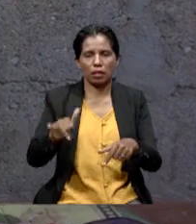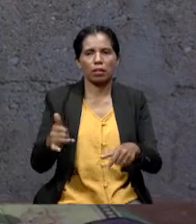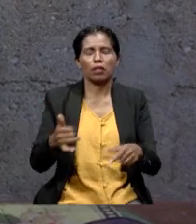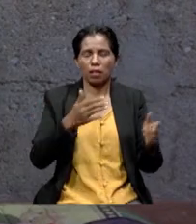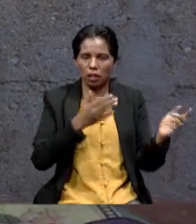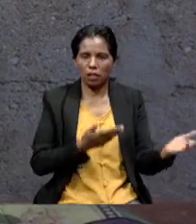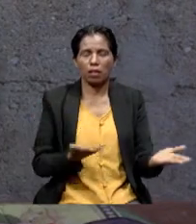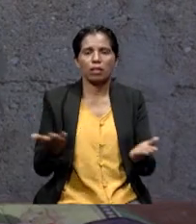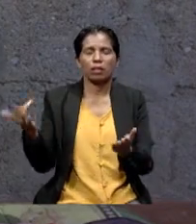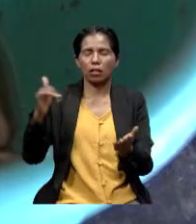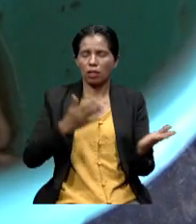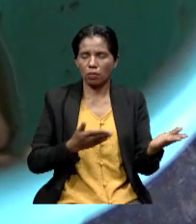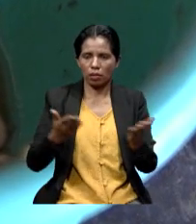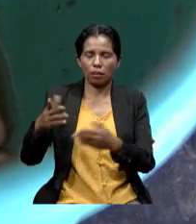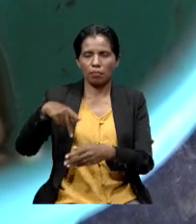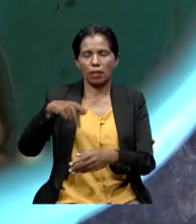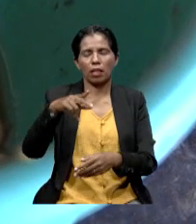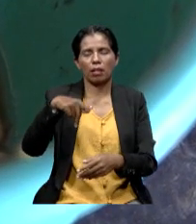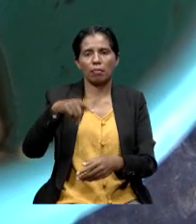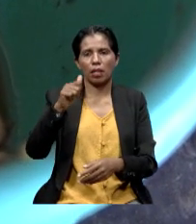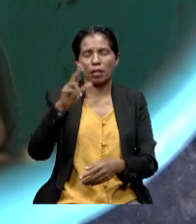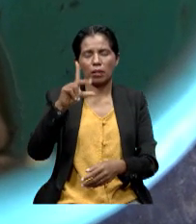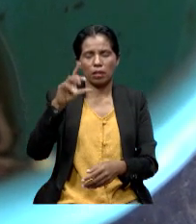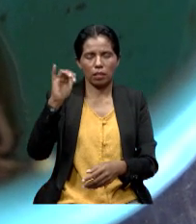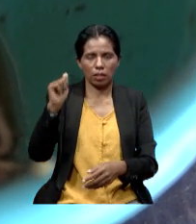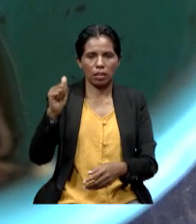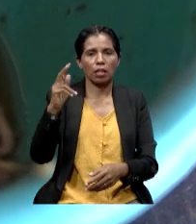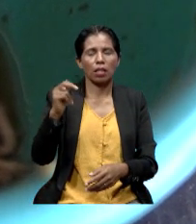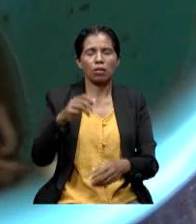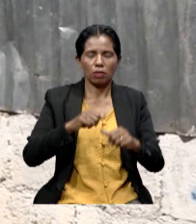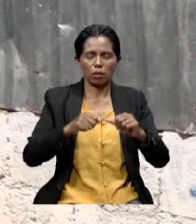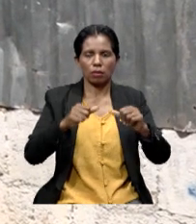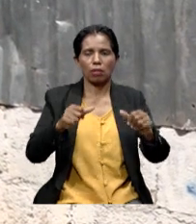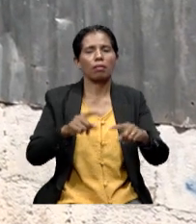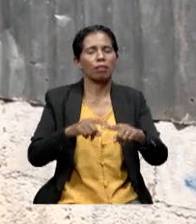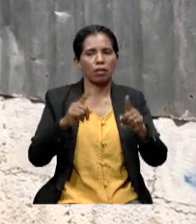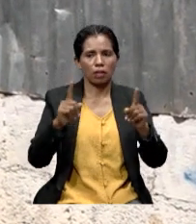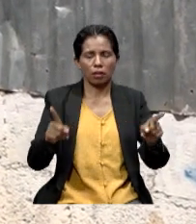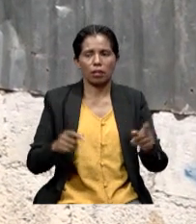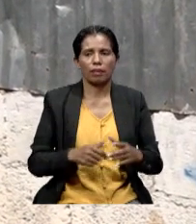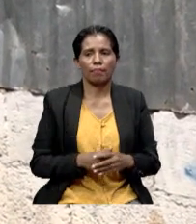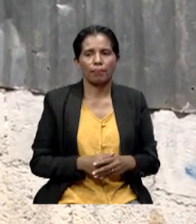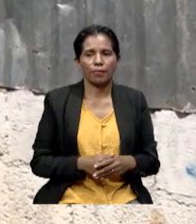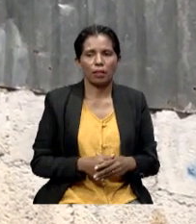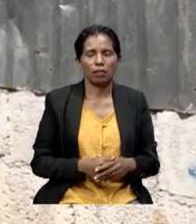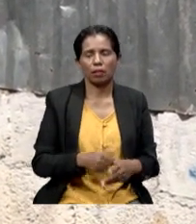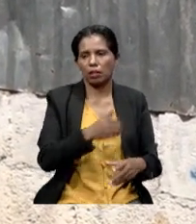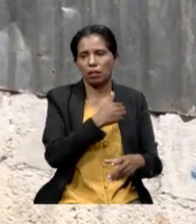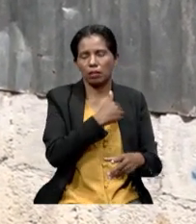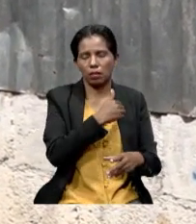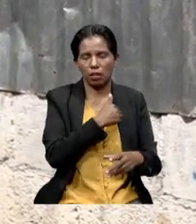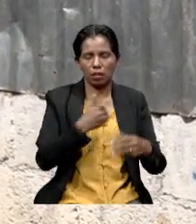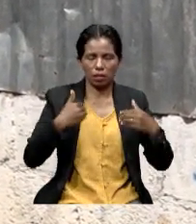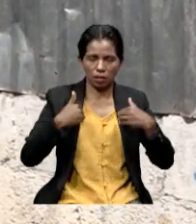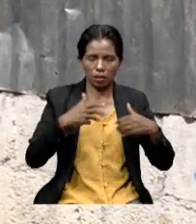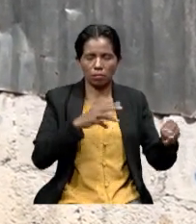lori Paulina kontinua bahalo tratamento terapia maybe tratamento ne sedauk iha